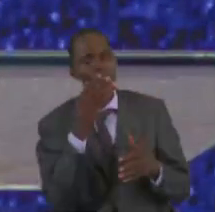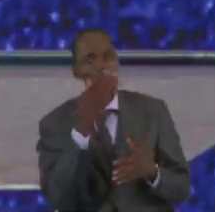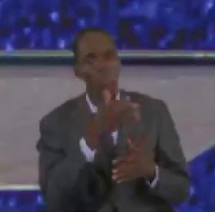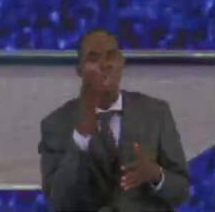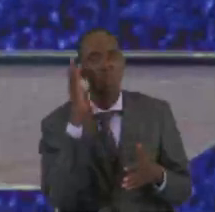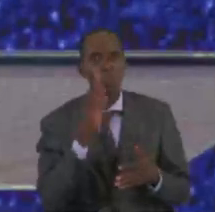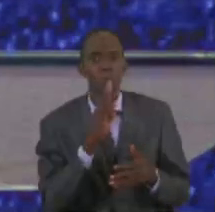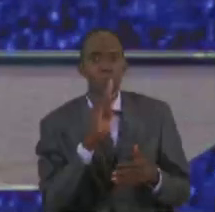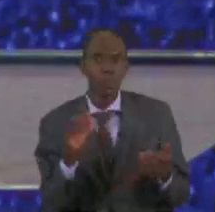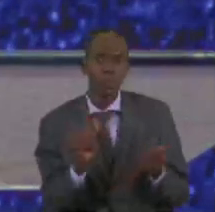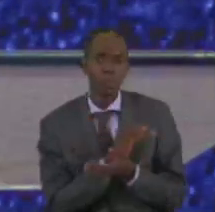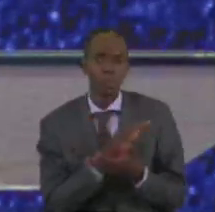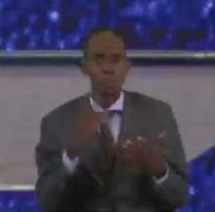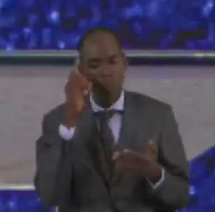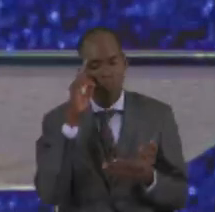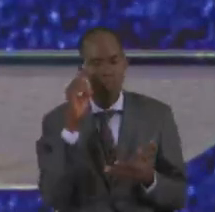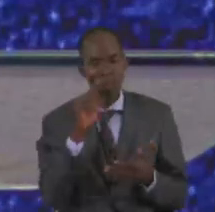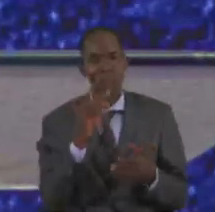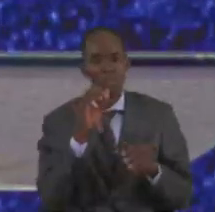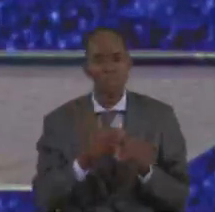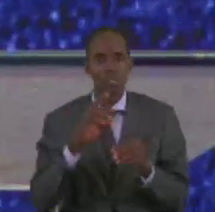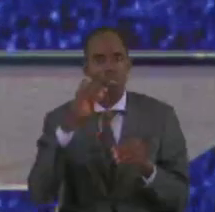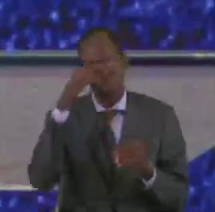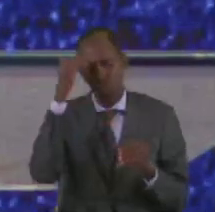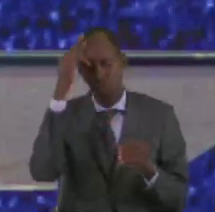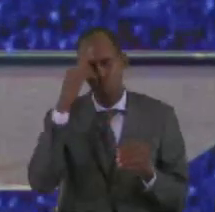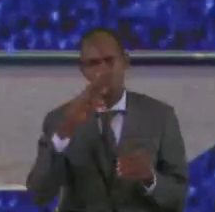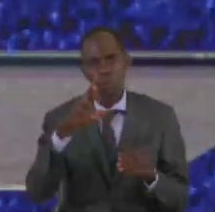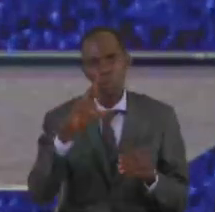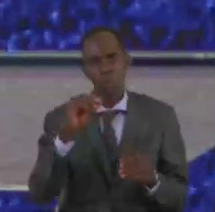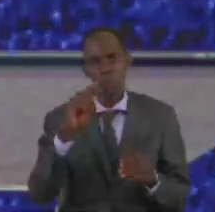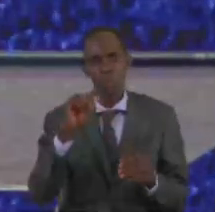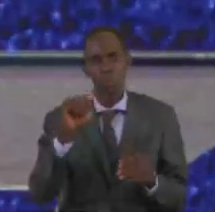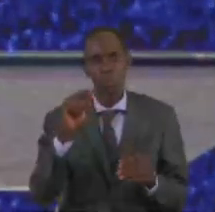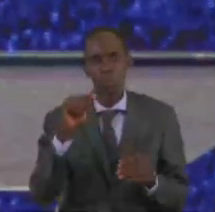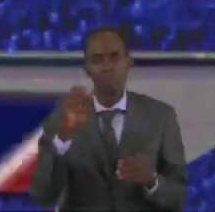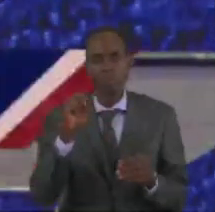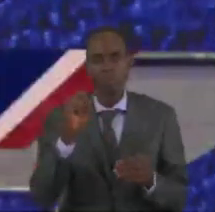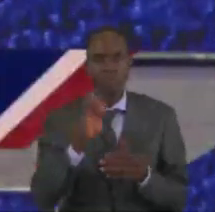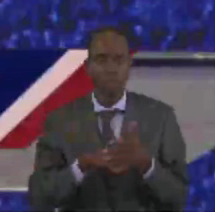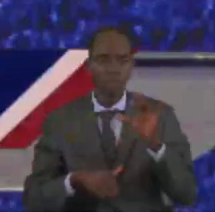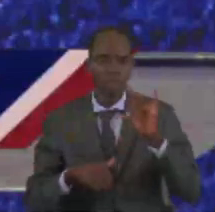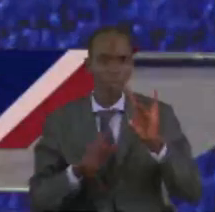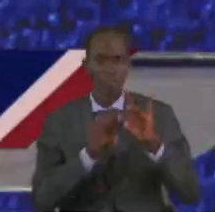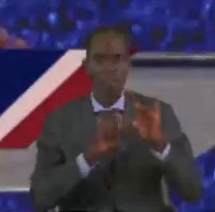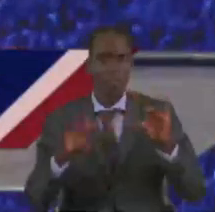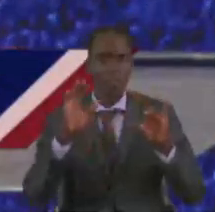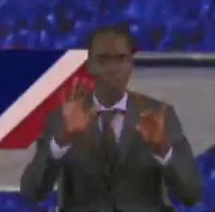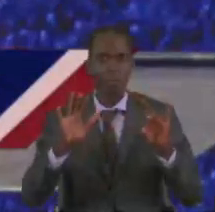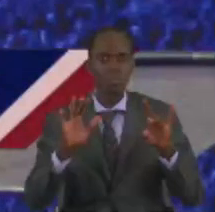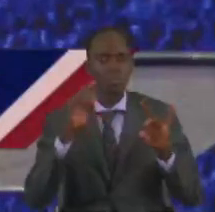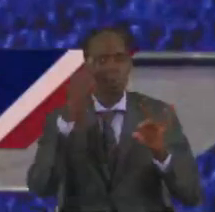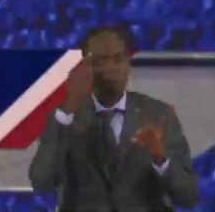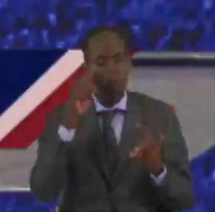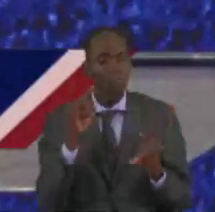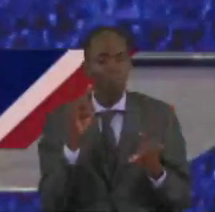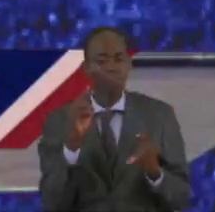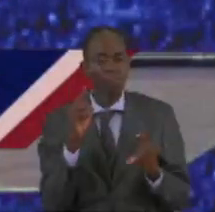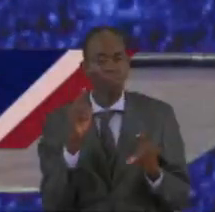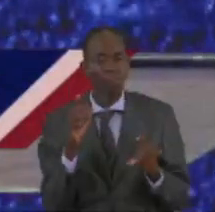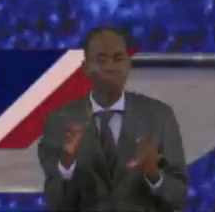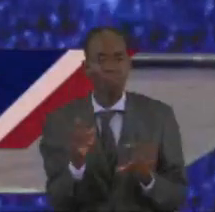qui élève l'homme, il y aura la damnation pour eux. Romains au chapitre 8, verset 5.